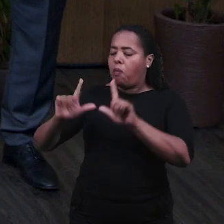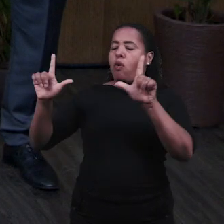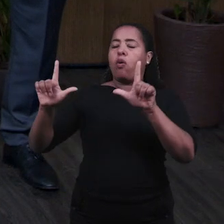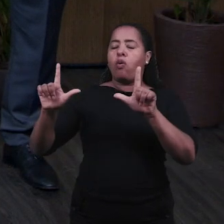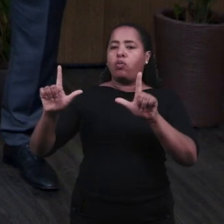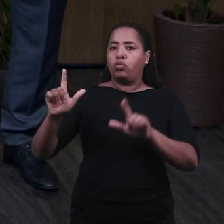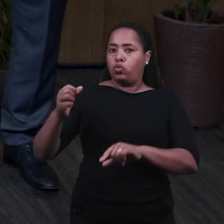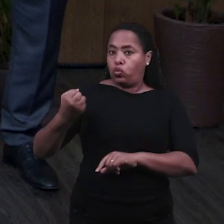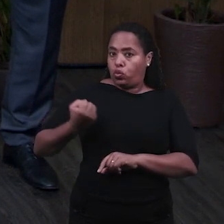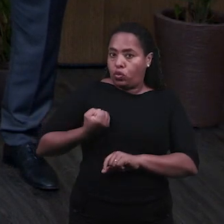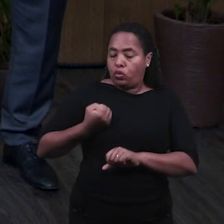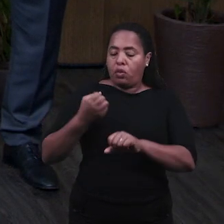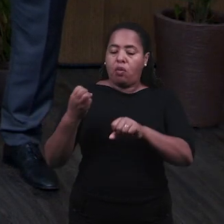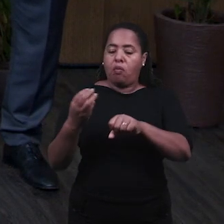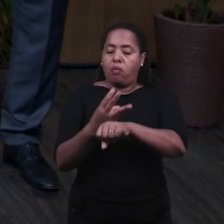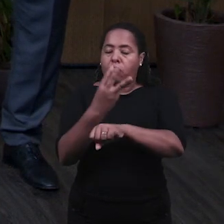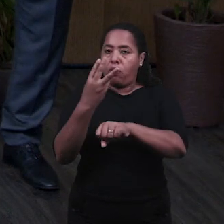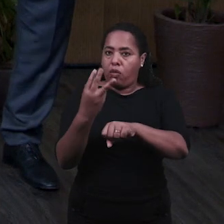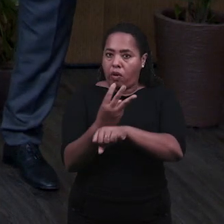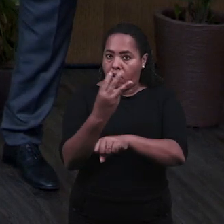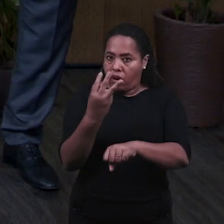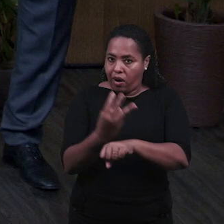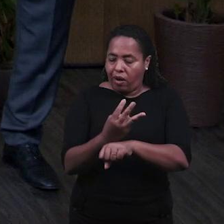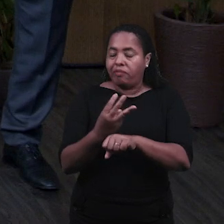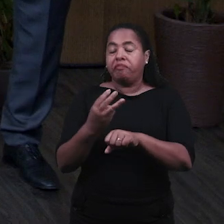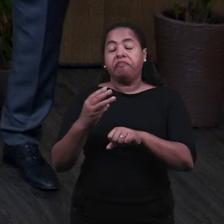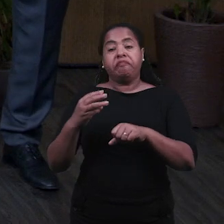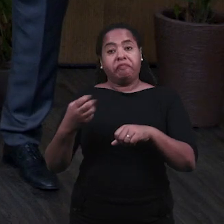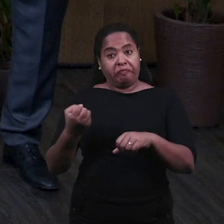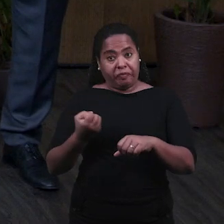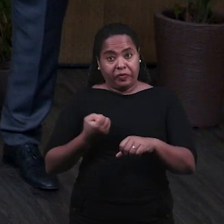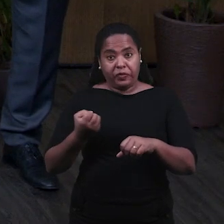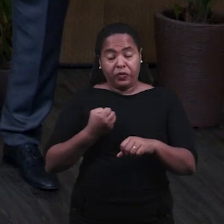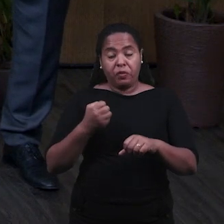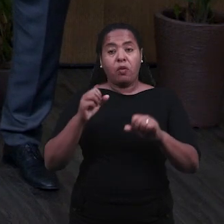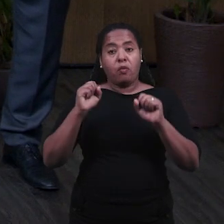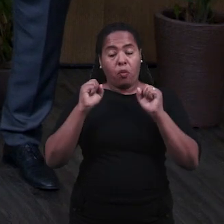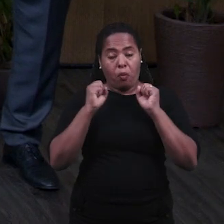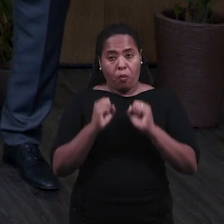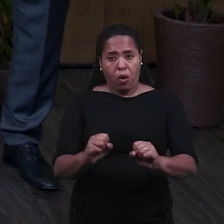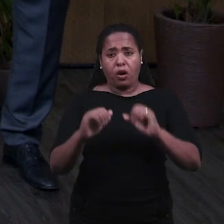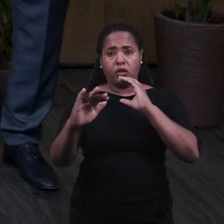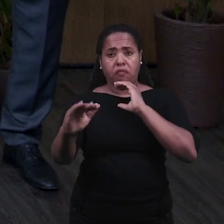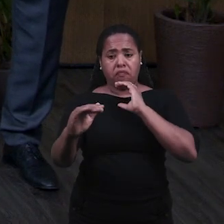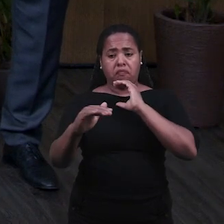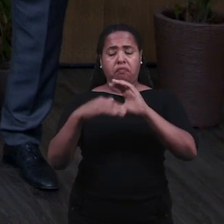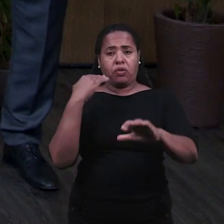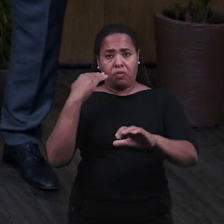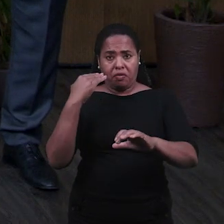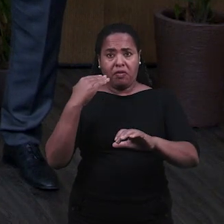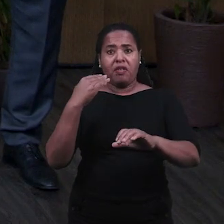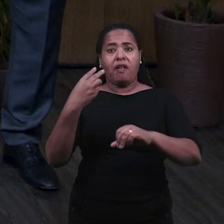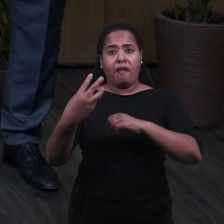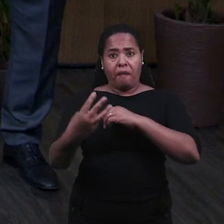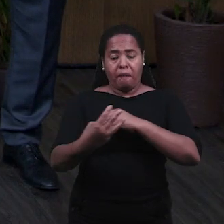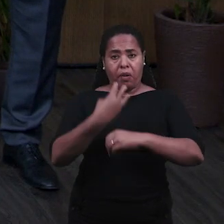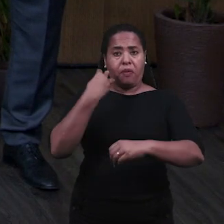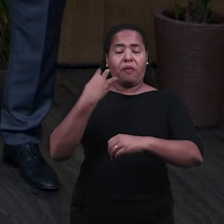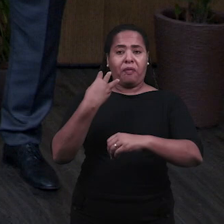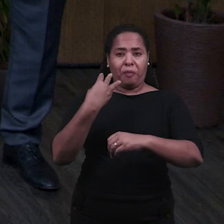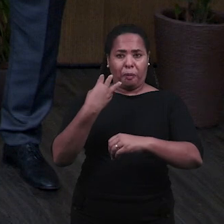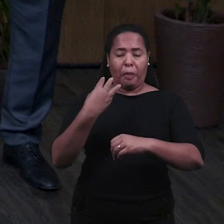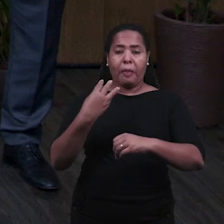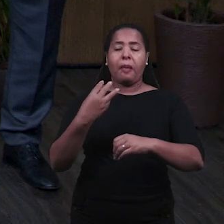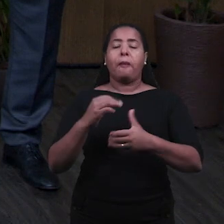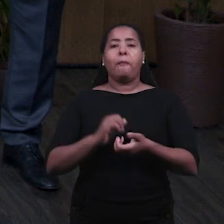vers un numéro WhatsApp à travers lequel vous pouvez nous envoyer un message. Nous allons